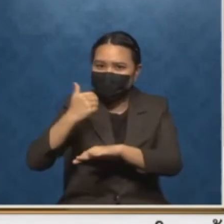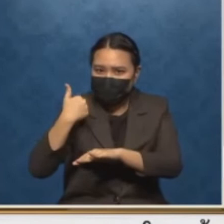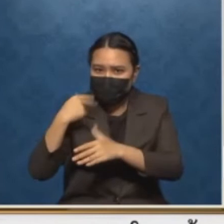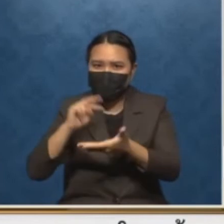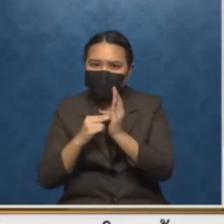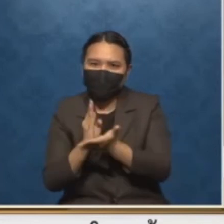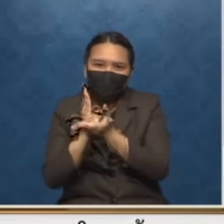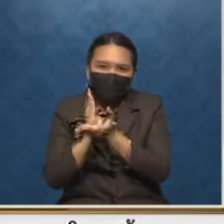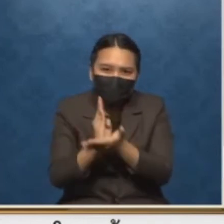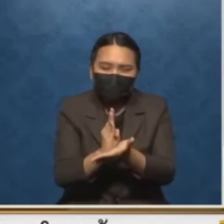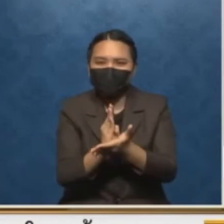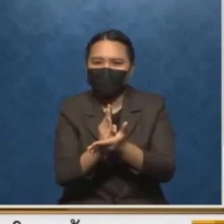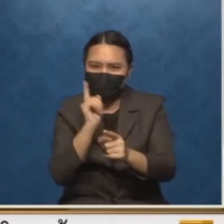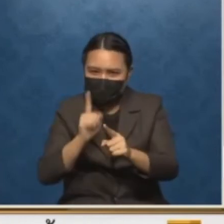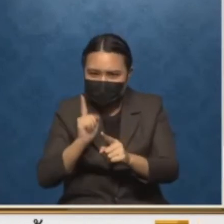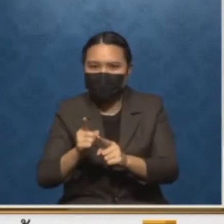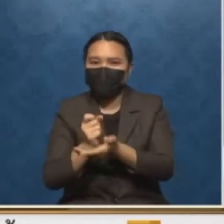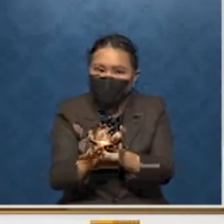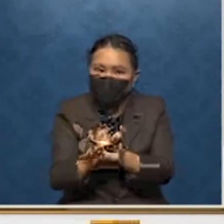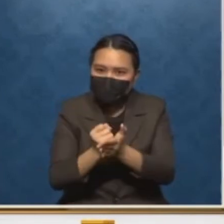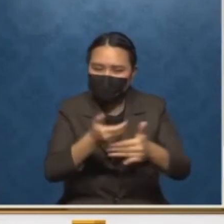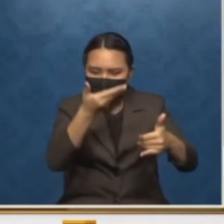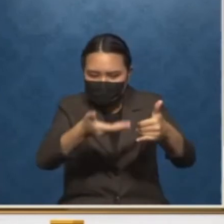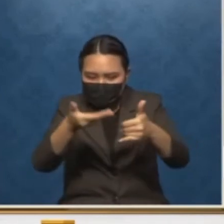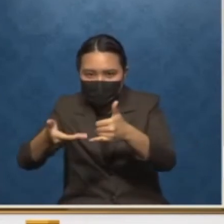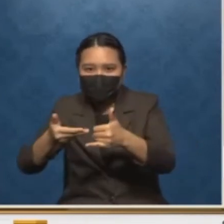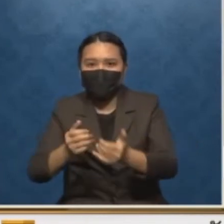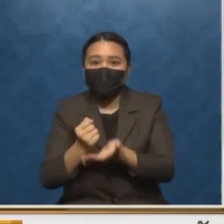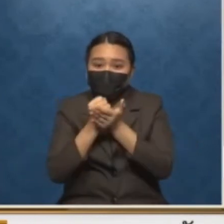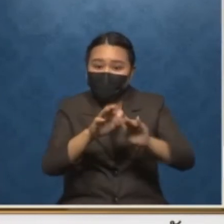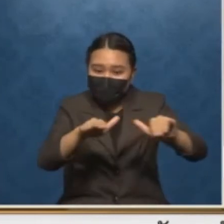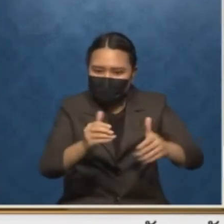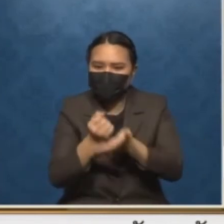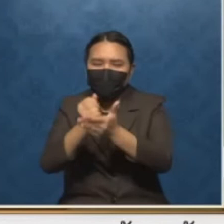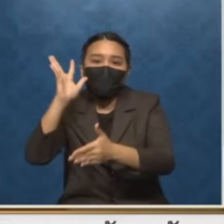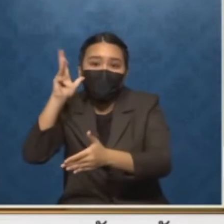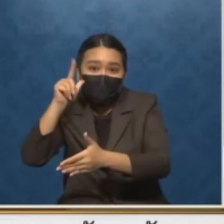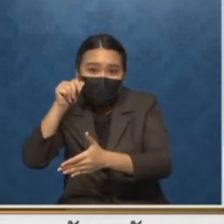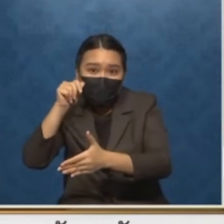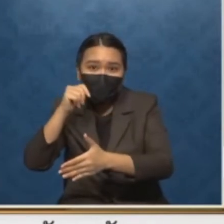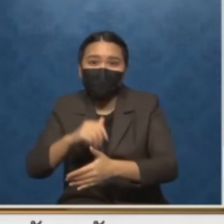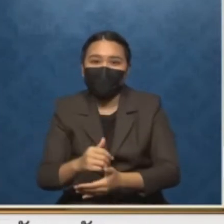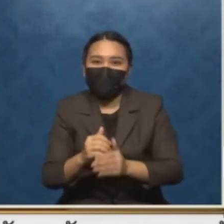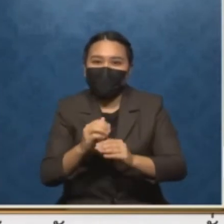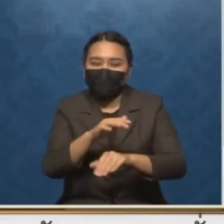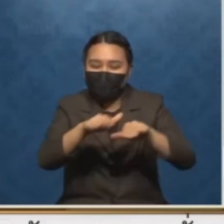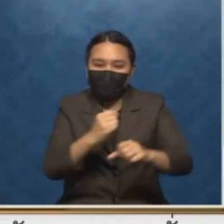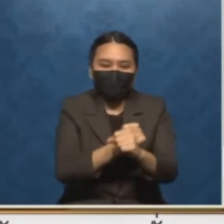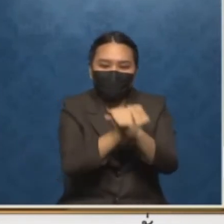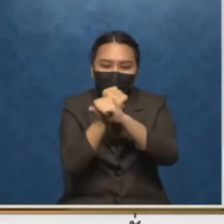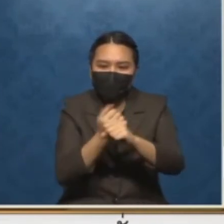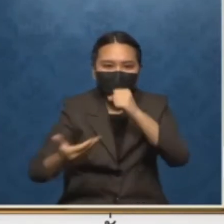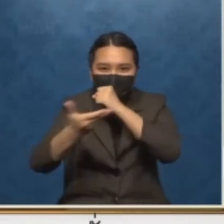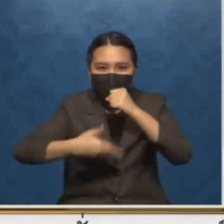องกุศลที่ยิ่งใหญ่ช่วยเขาด้วยช่วยพ่อแม่เขาด้วยเอาเด็กห่างไกลจากยาเสพติดด้วยถ้าเป็นมี